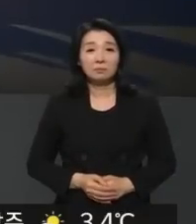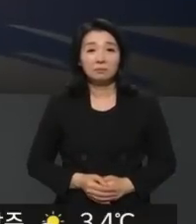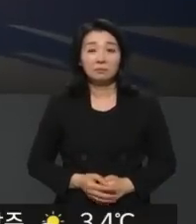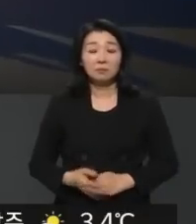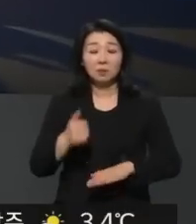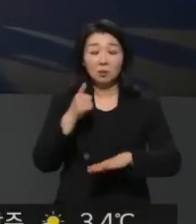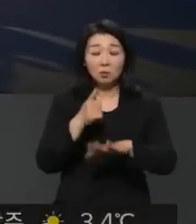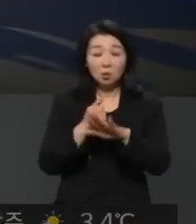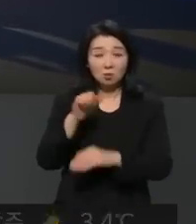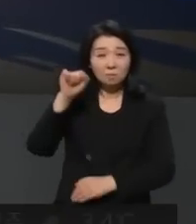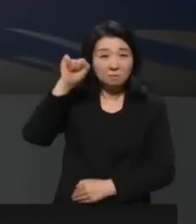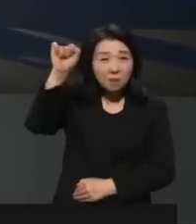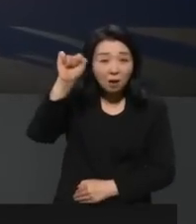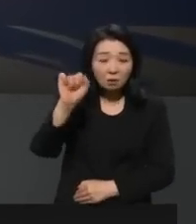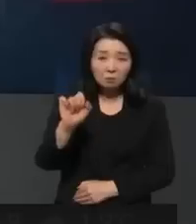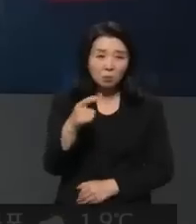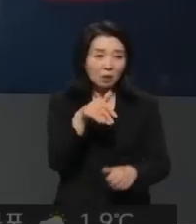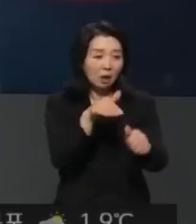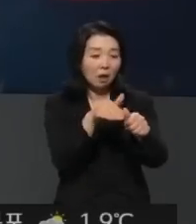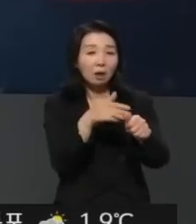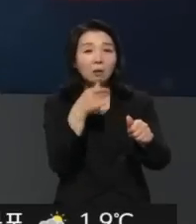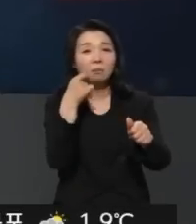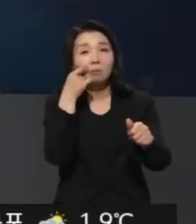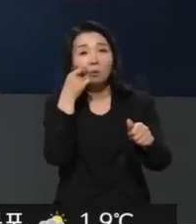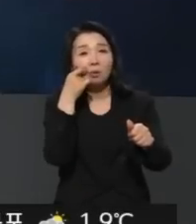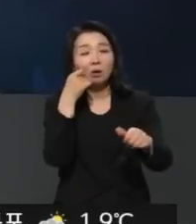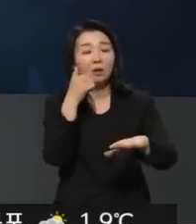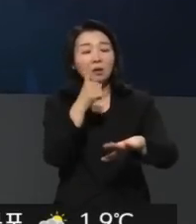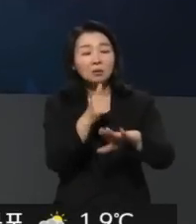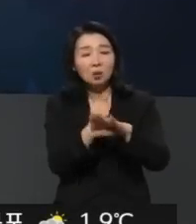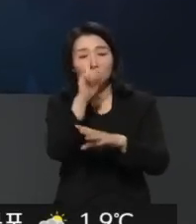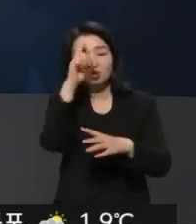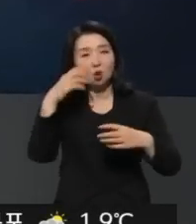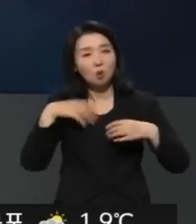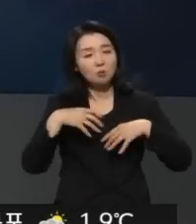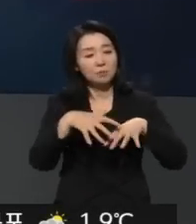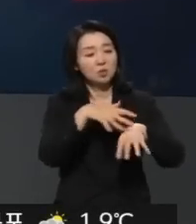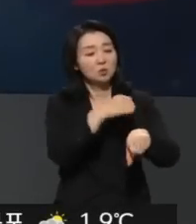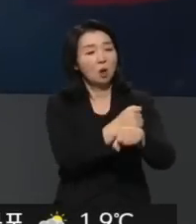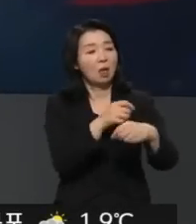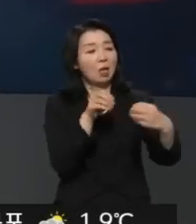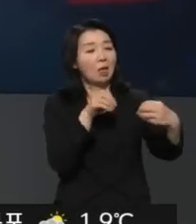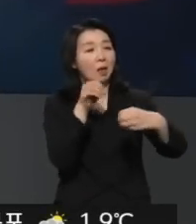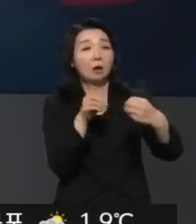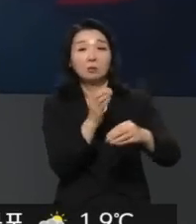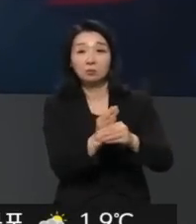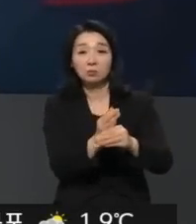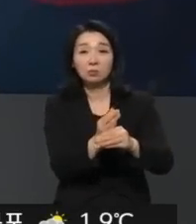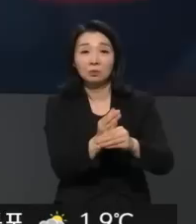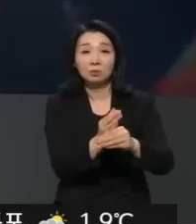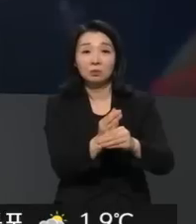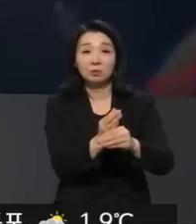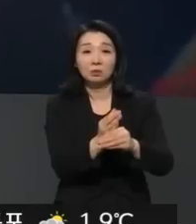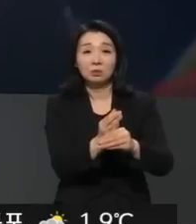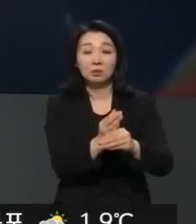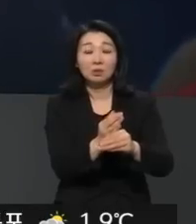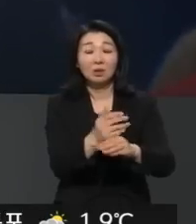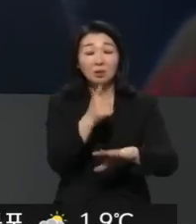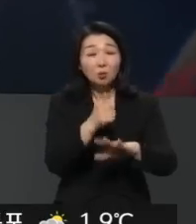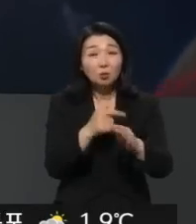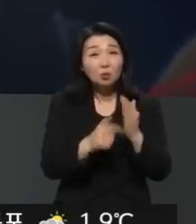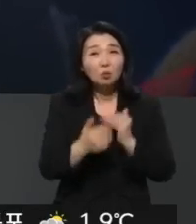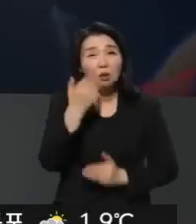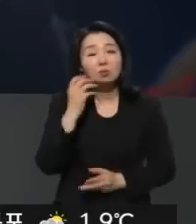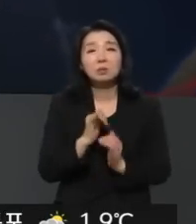결국 파업의 본질은 건드리지도 못한 채 강 대 강으로만 치닫는 화물연대 파업입니다. 그 여파는 고스란히